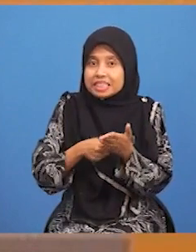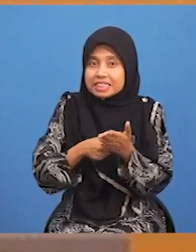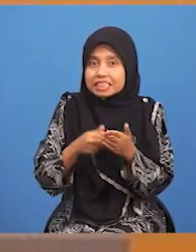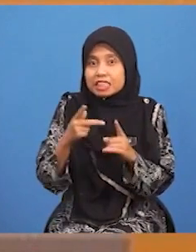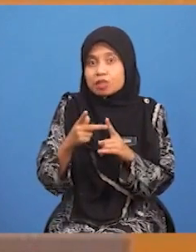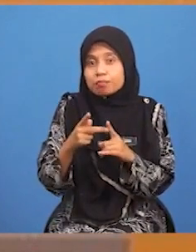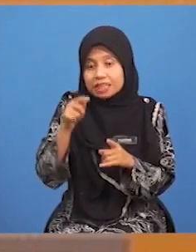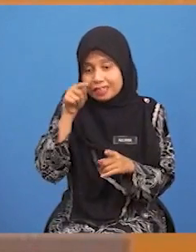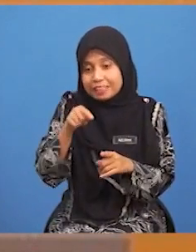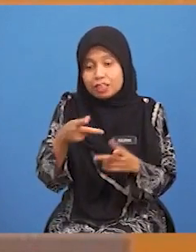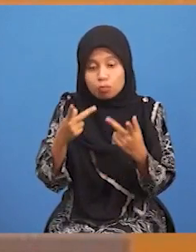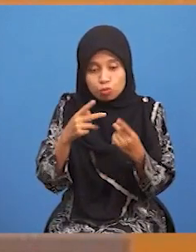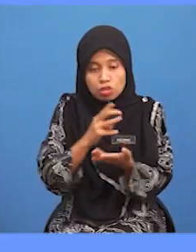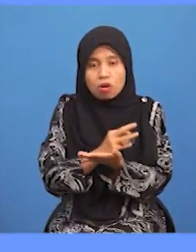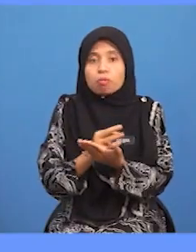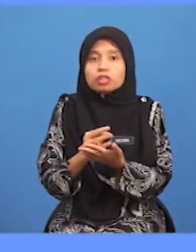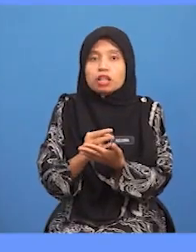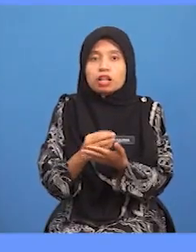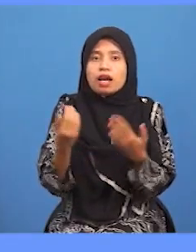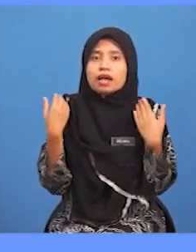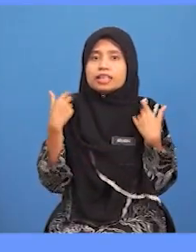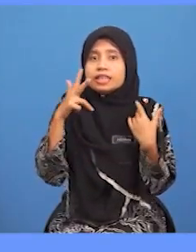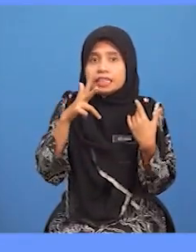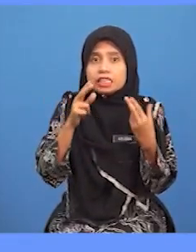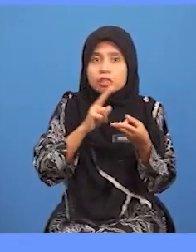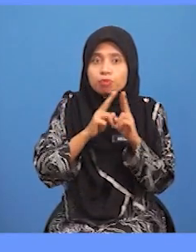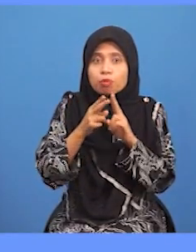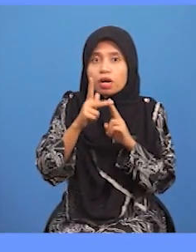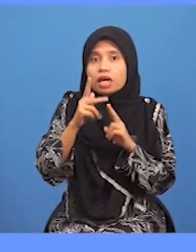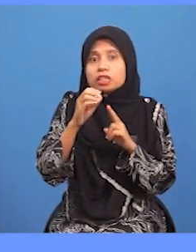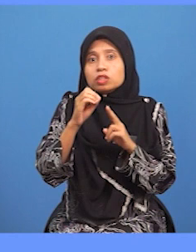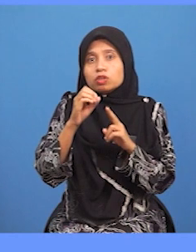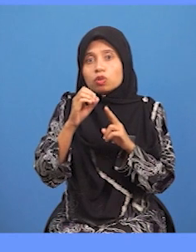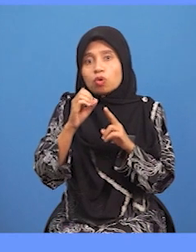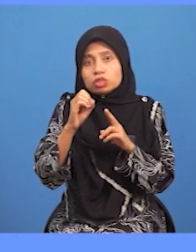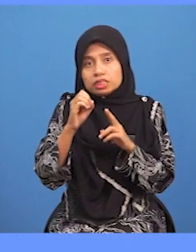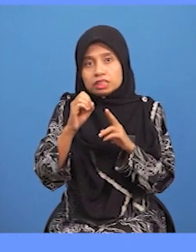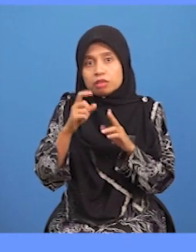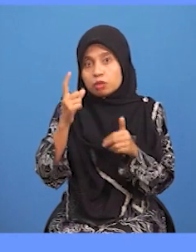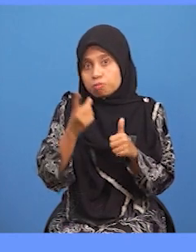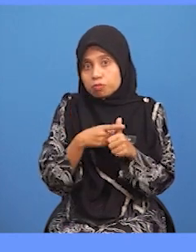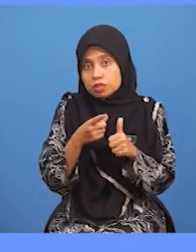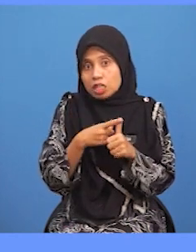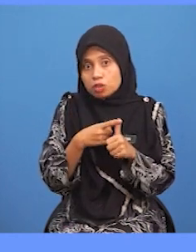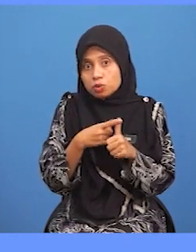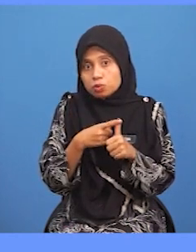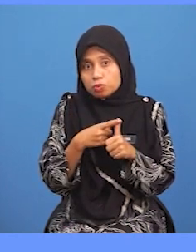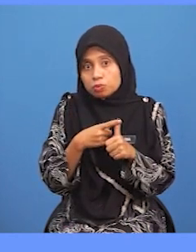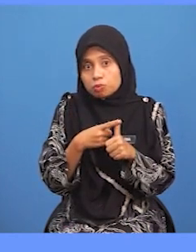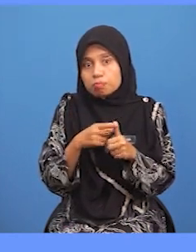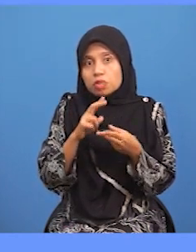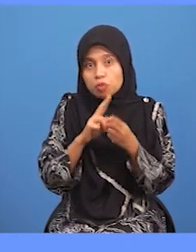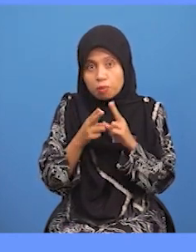titik pulang modal. Terdapat tiga perubahan kos yang berlaku. Pertama, perubahan kos